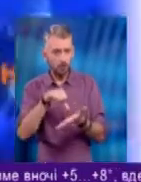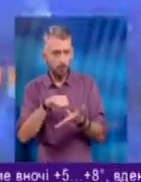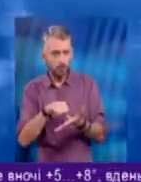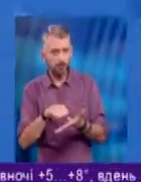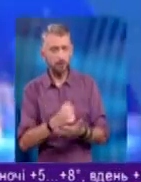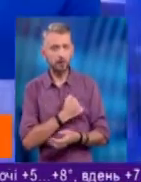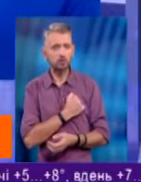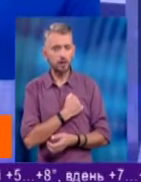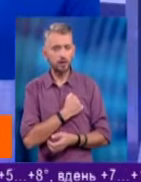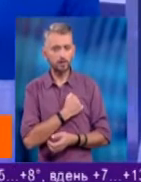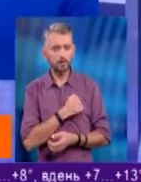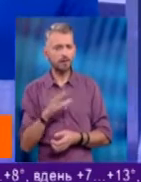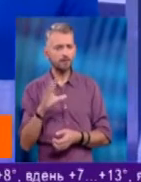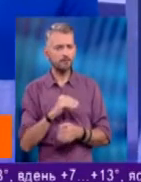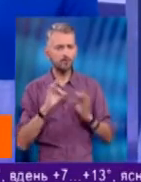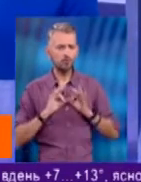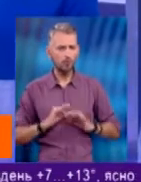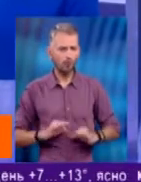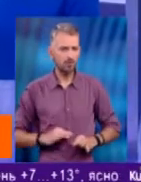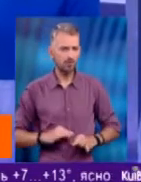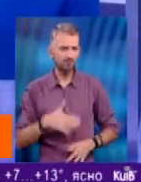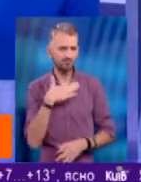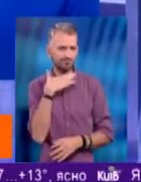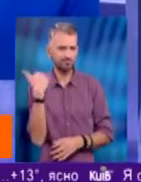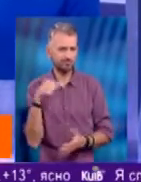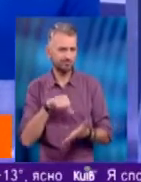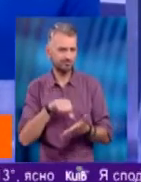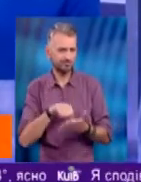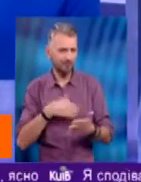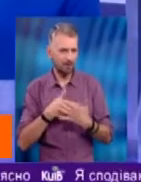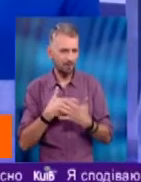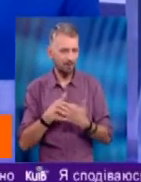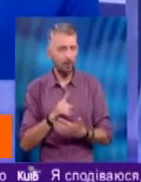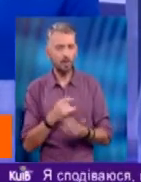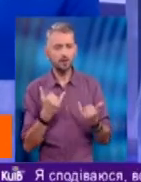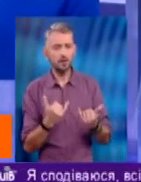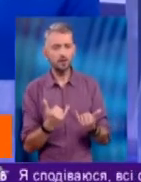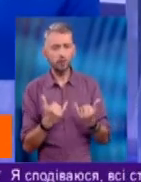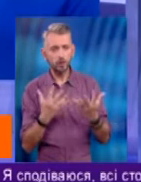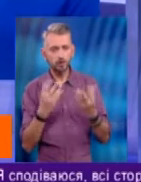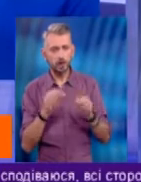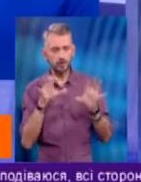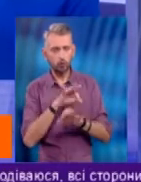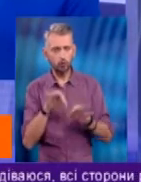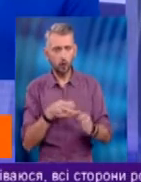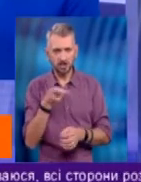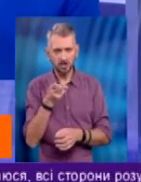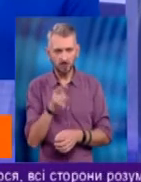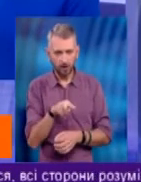ці чиновники не суєзволили, скажімо так, прийняти активну участь, але зараз, на сьогоднішній день, законопроекти 2,